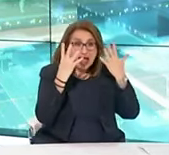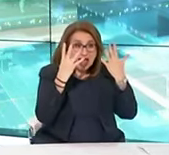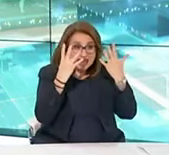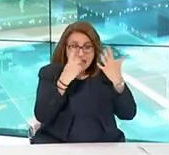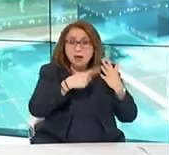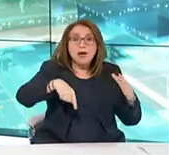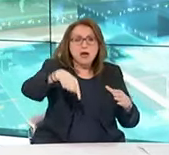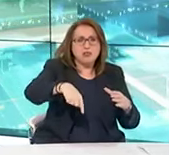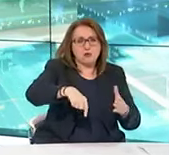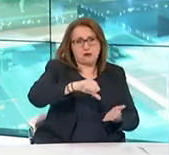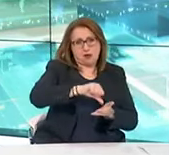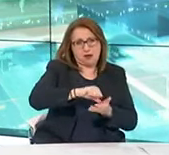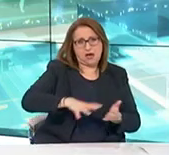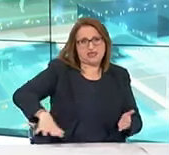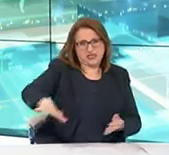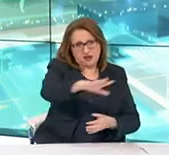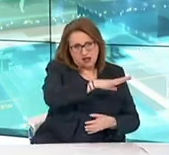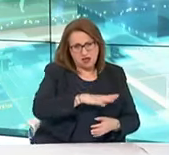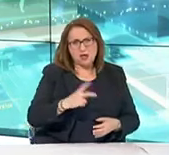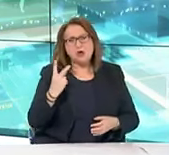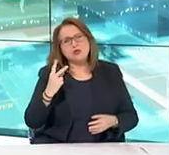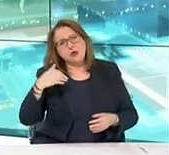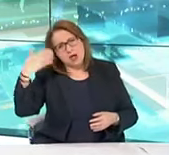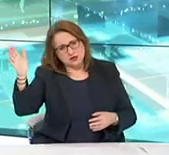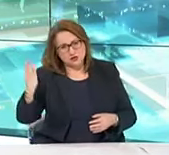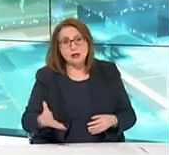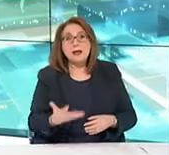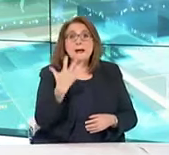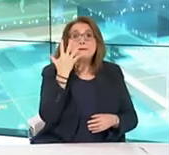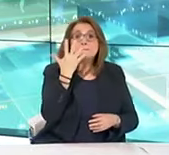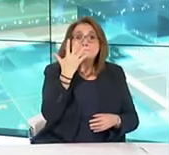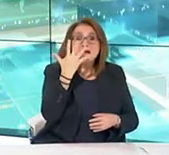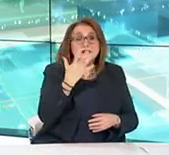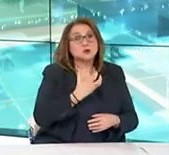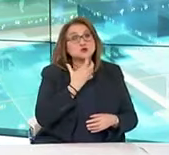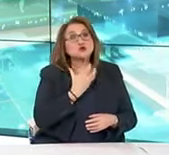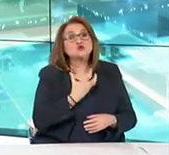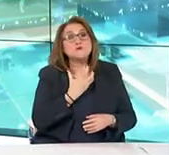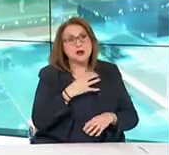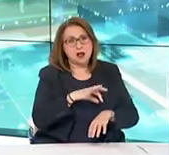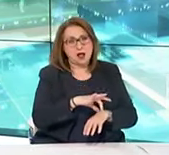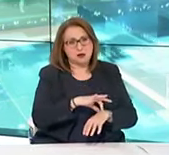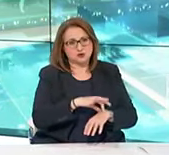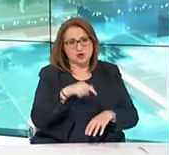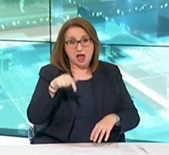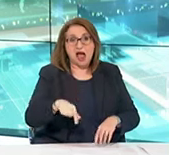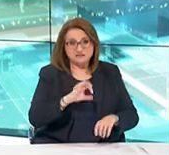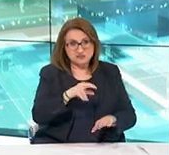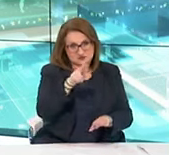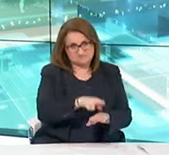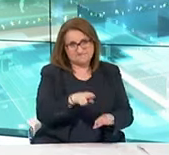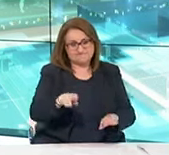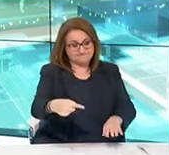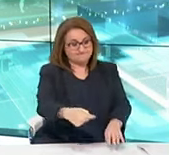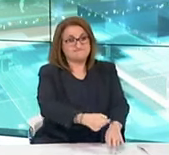Αττικής. 5 συμπολίτες μας νοσούν σοβαρά από την νόσο και αυτή τη στιγμή είναι διασωληνωμένοι